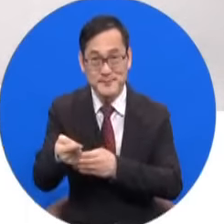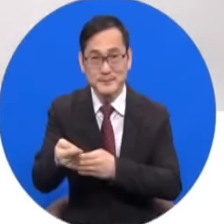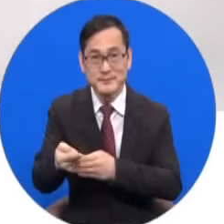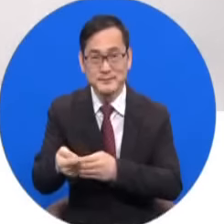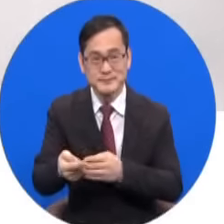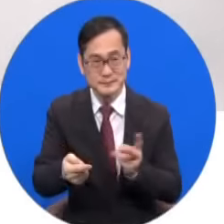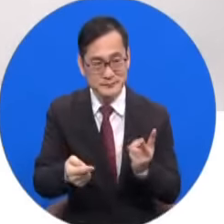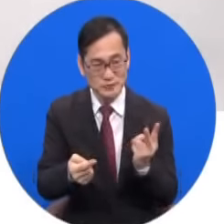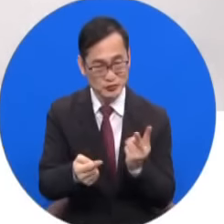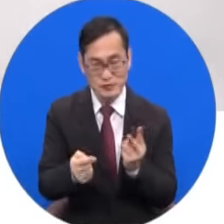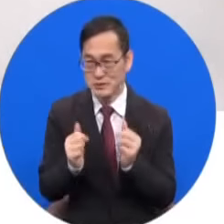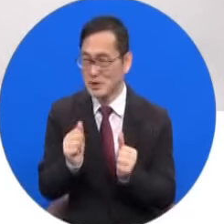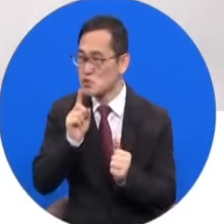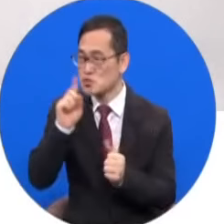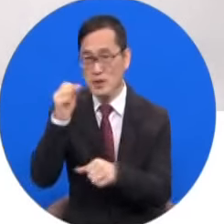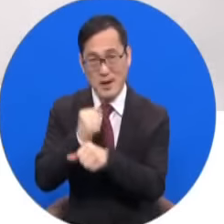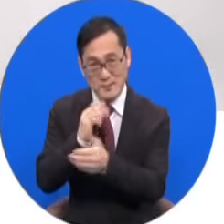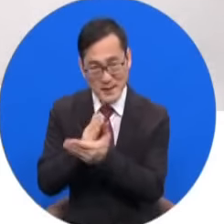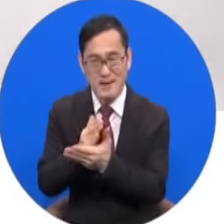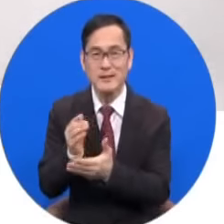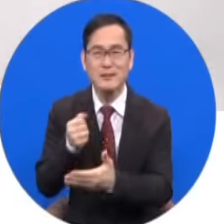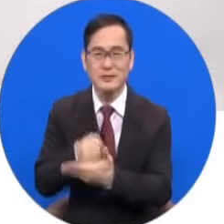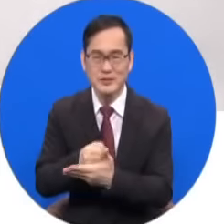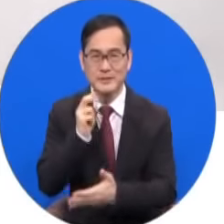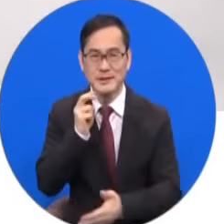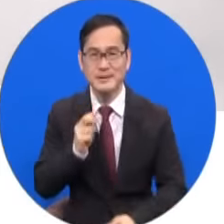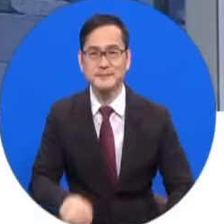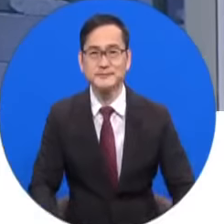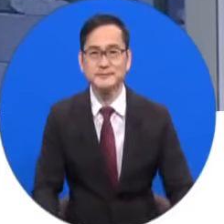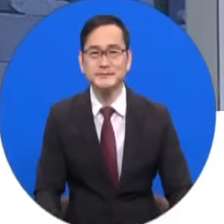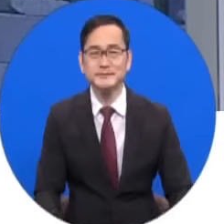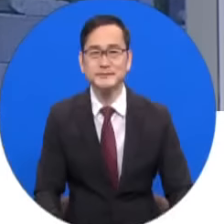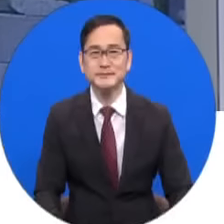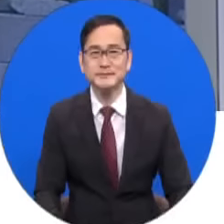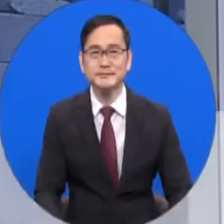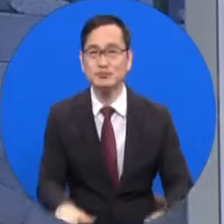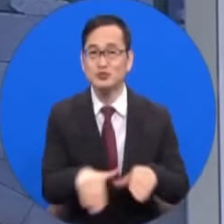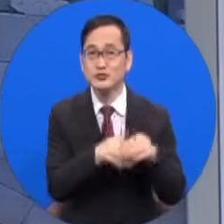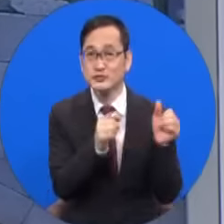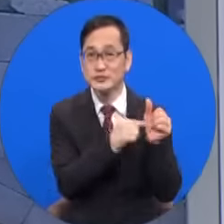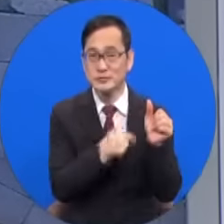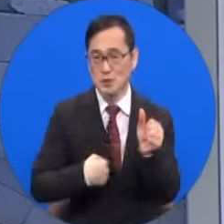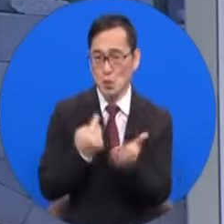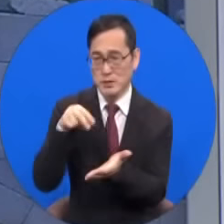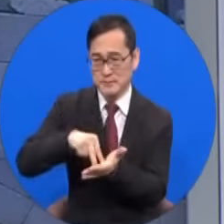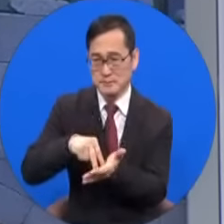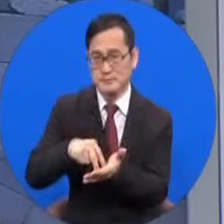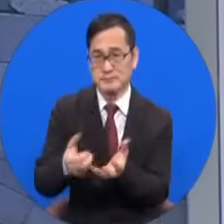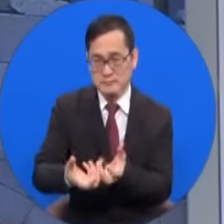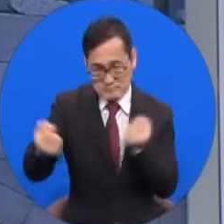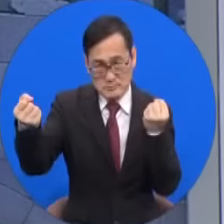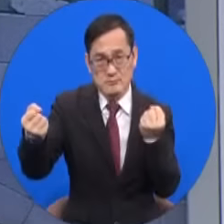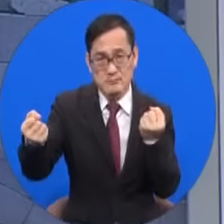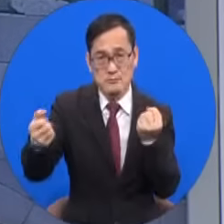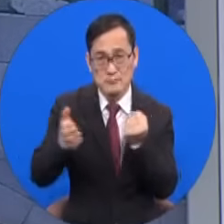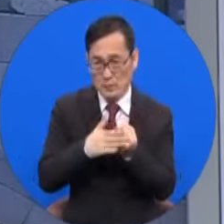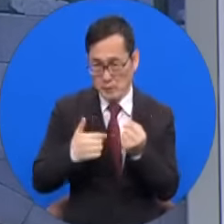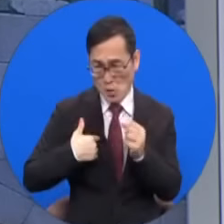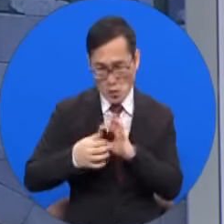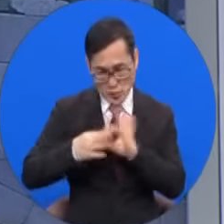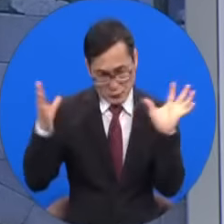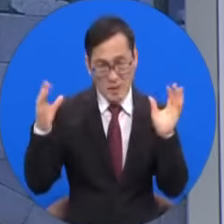기소의 여부를 결정할 것 저 그렇게 생각됩니다 자 반면 문재인 전 대통령은 독립한 별도의 생계라고 반박하고 있는